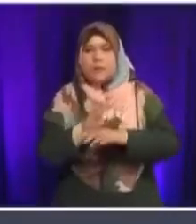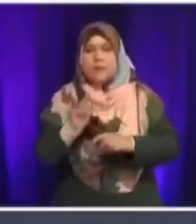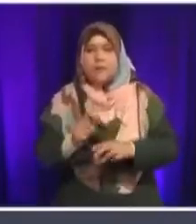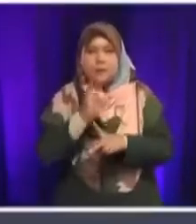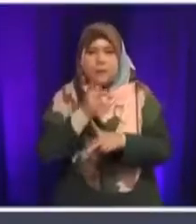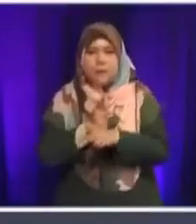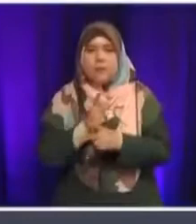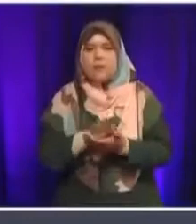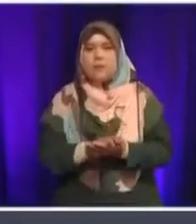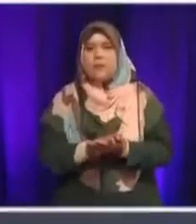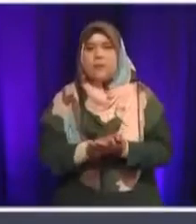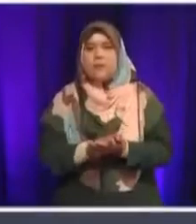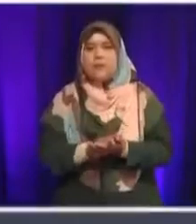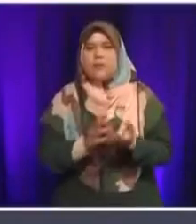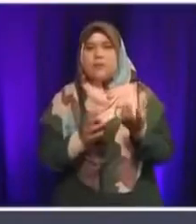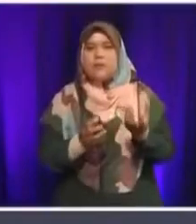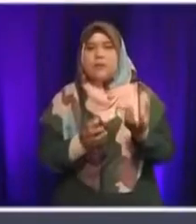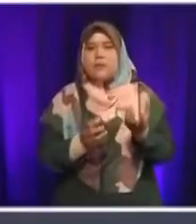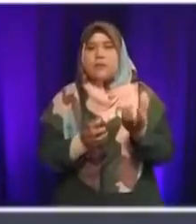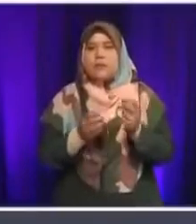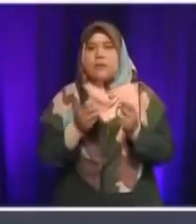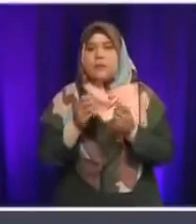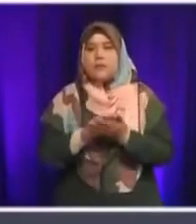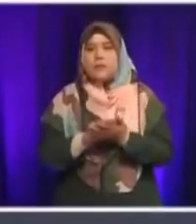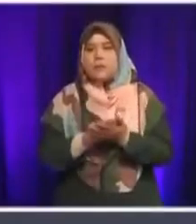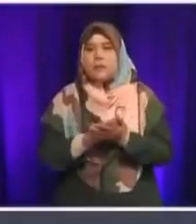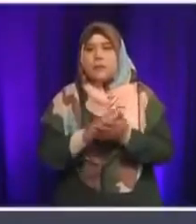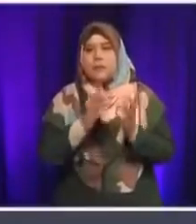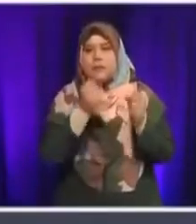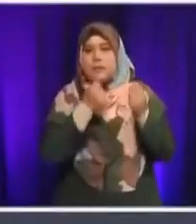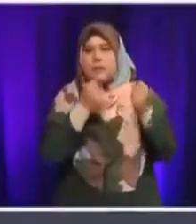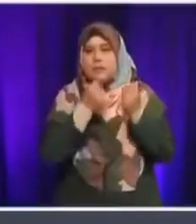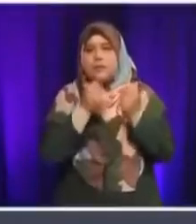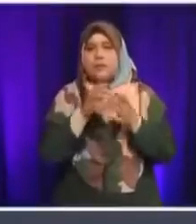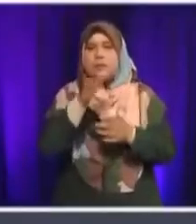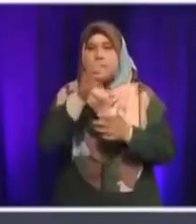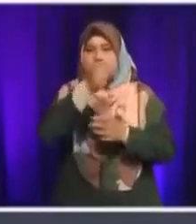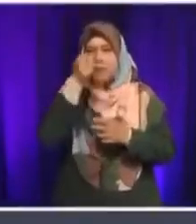di tempat dingin ataupun Cina lah